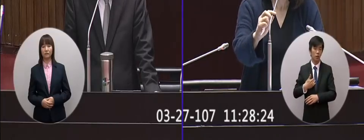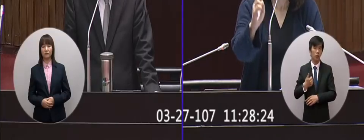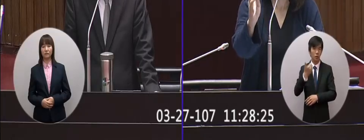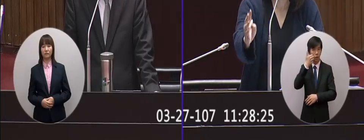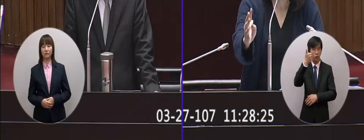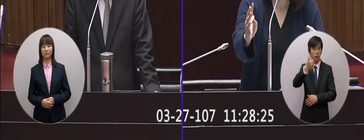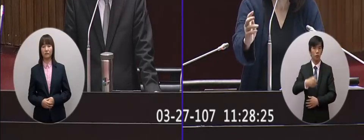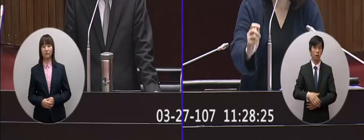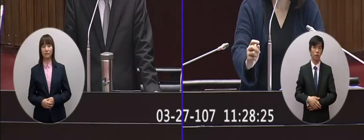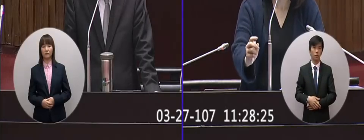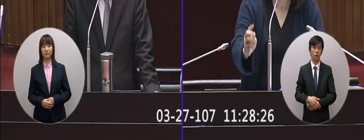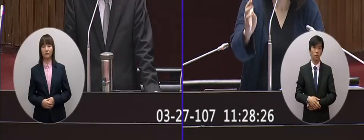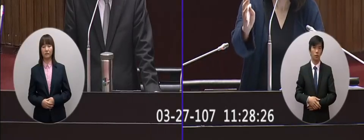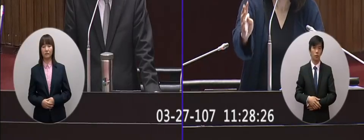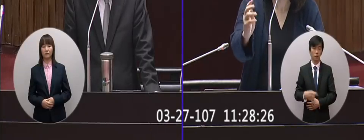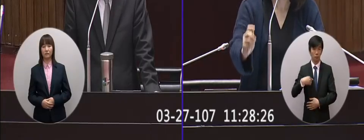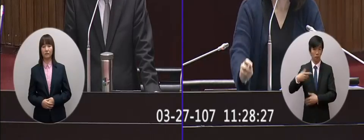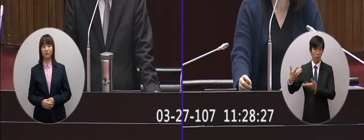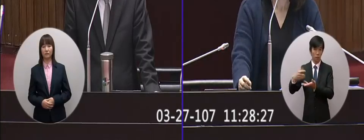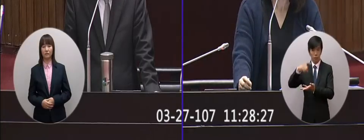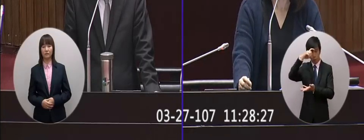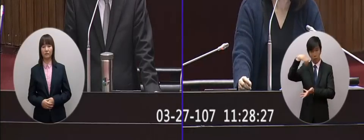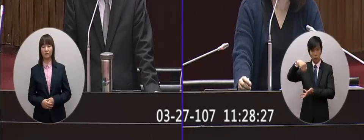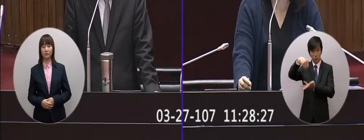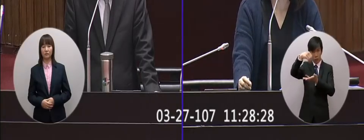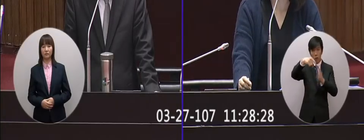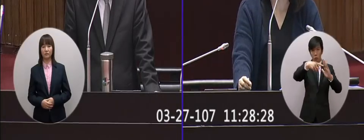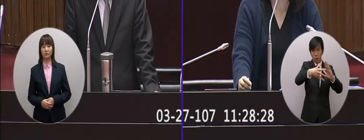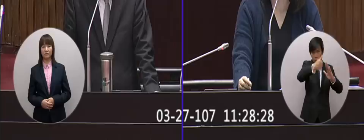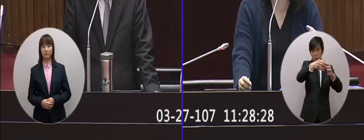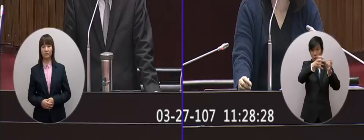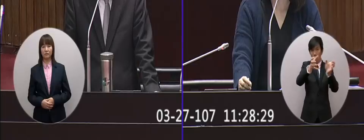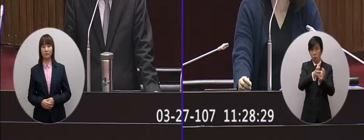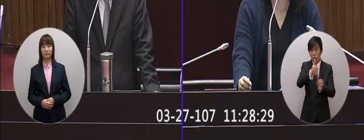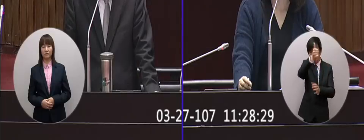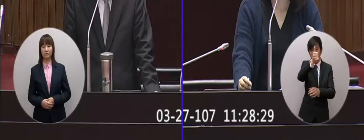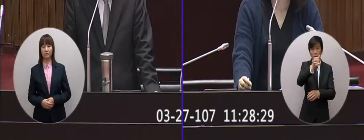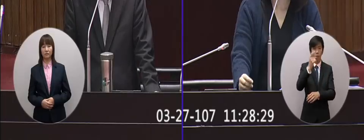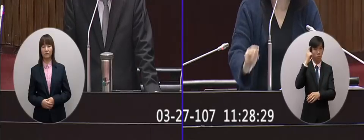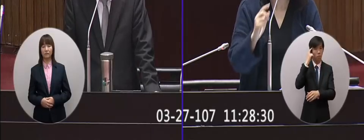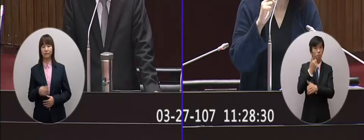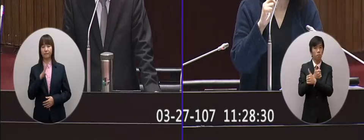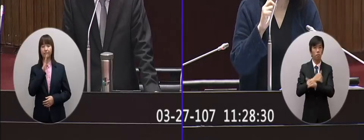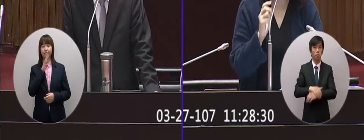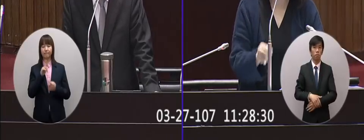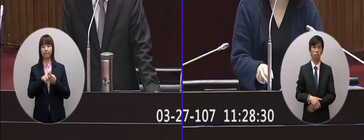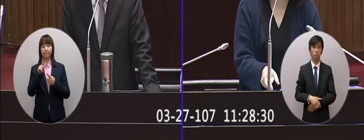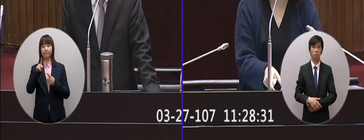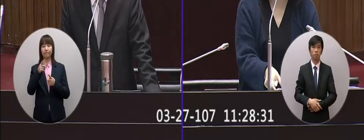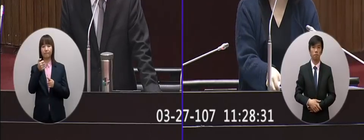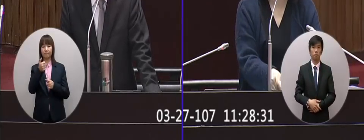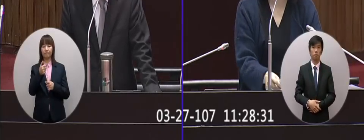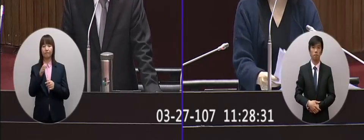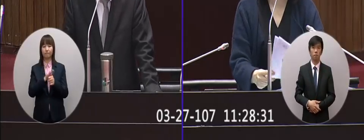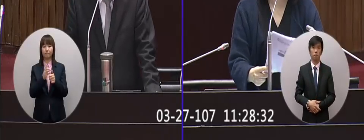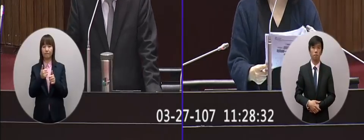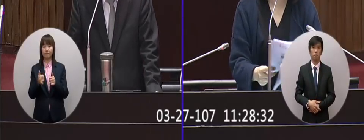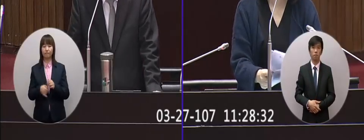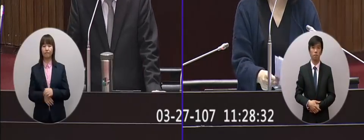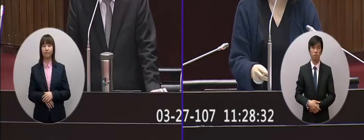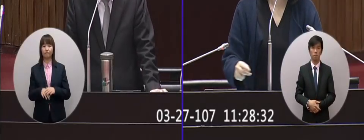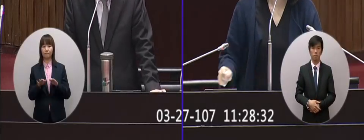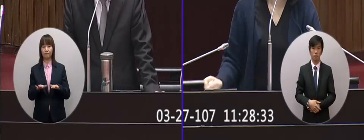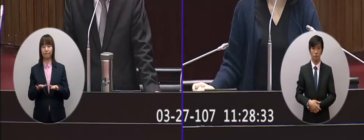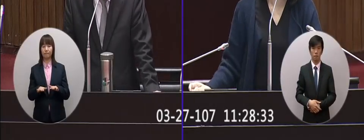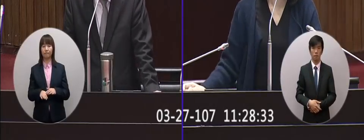来给院长跟部长一同的去思考。 是，感谢高路委员哈。